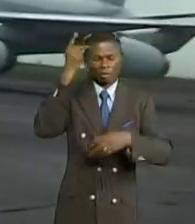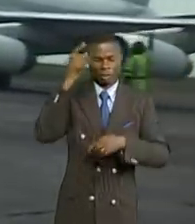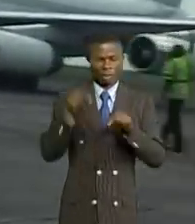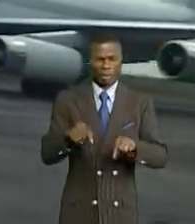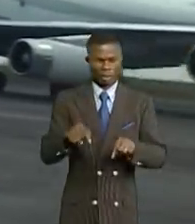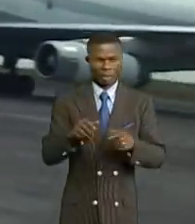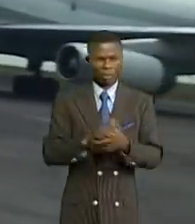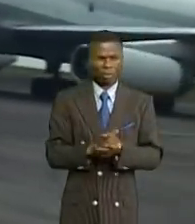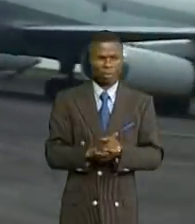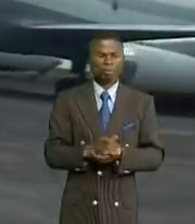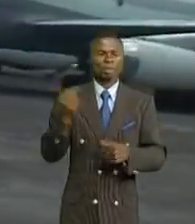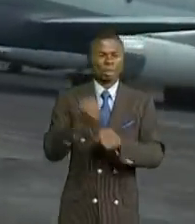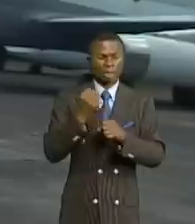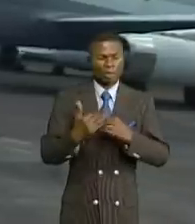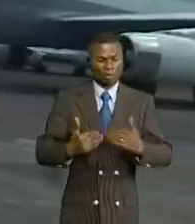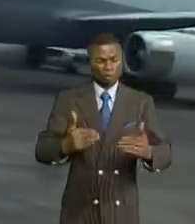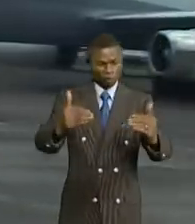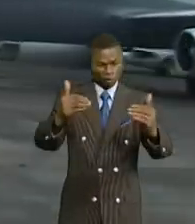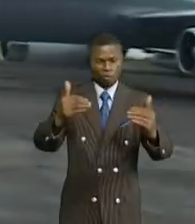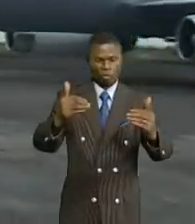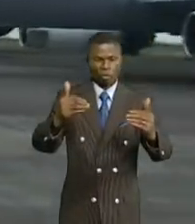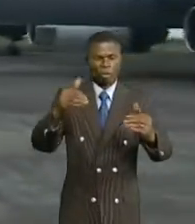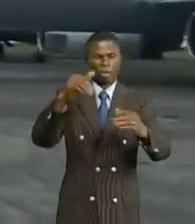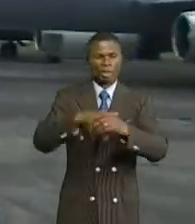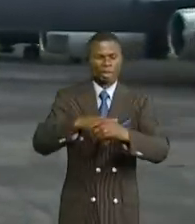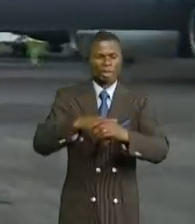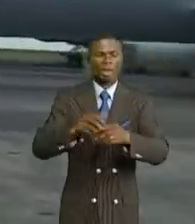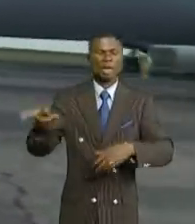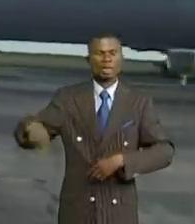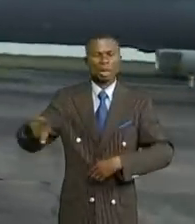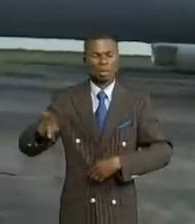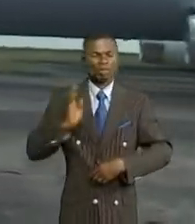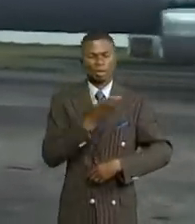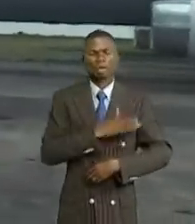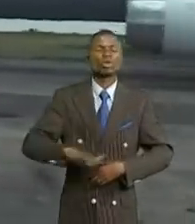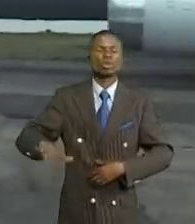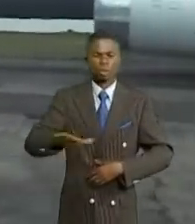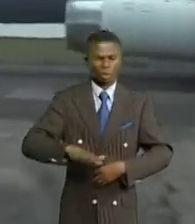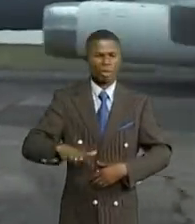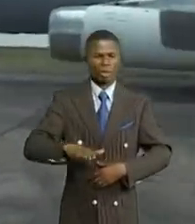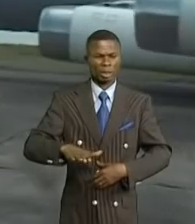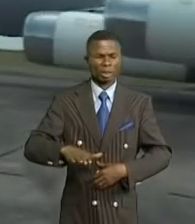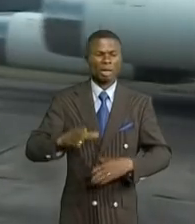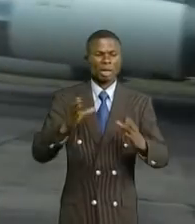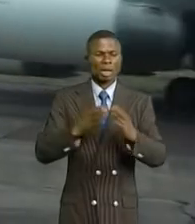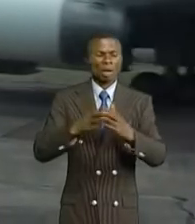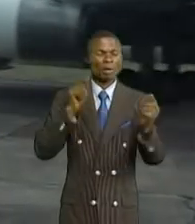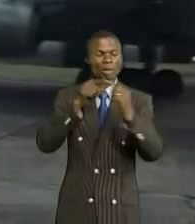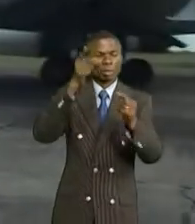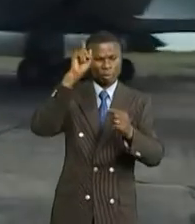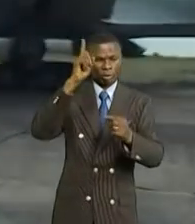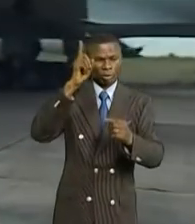la même opération va se poursuivre à travers toutes les provinces de la république démocratique du congo avec comme objectif